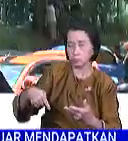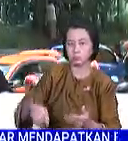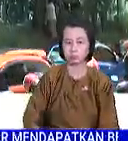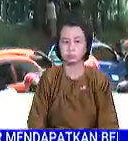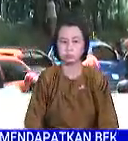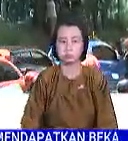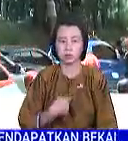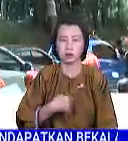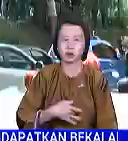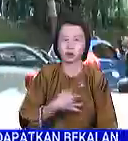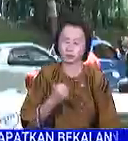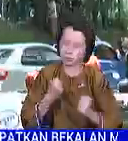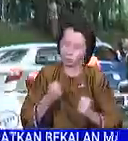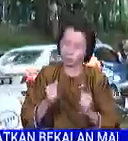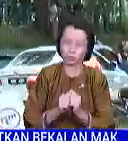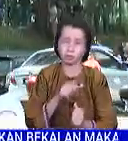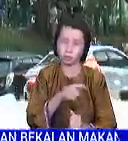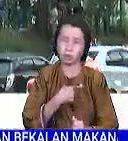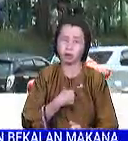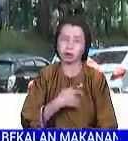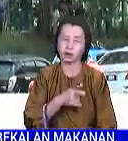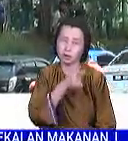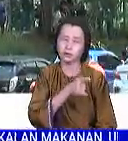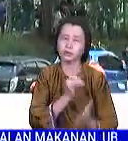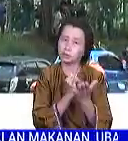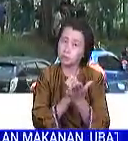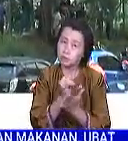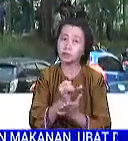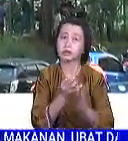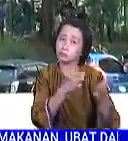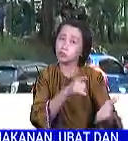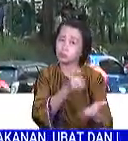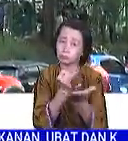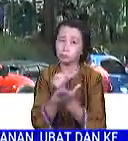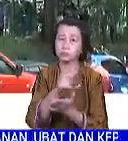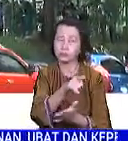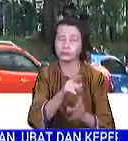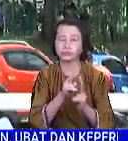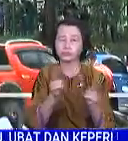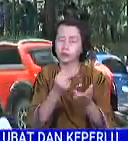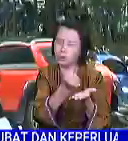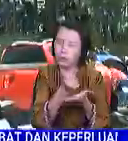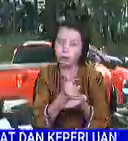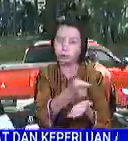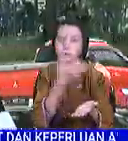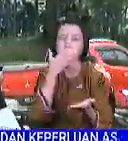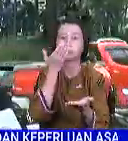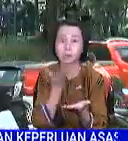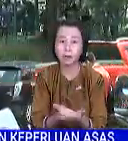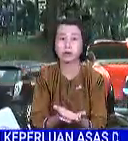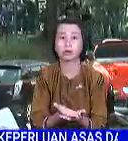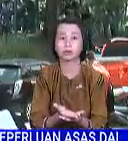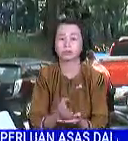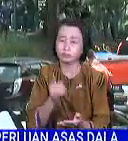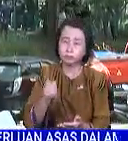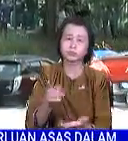Tak tahu, saya rasa hati saya kuat sangat dengan dia. Saya rasa macam dia sangat ikhlas. Dia sangat kind-hearted. Dia sangat baik.